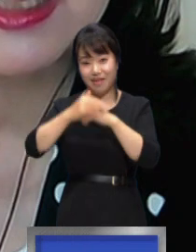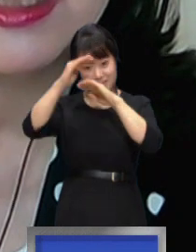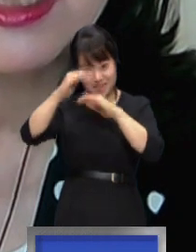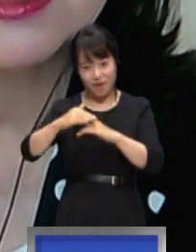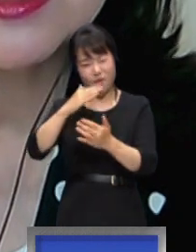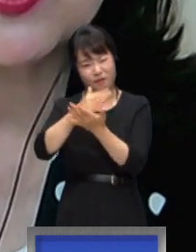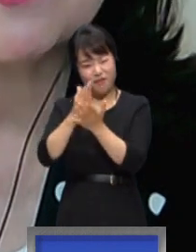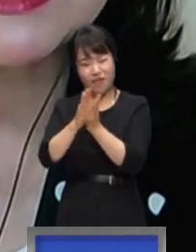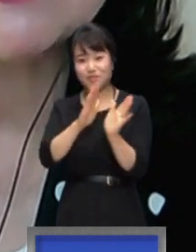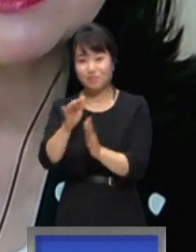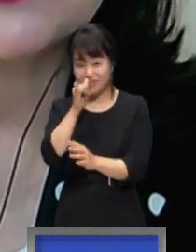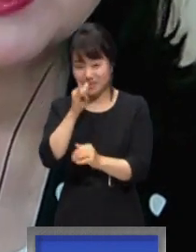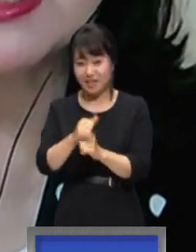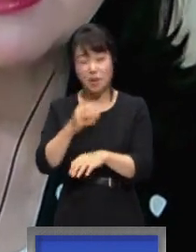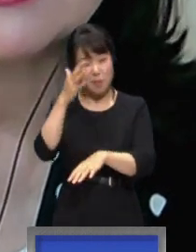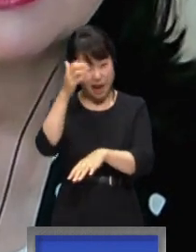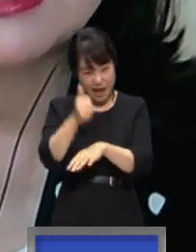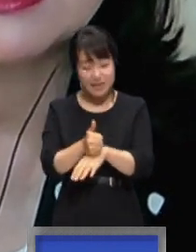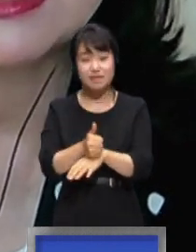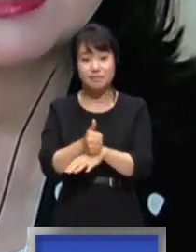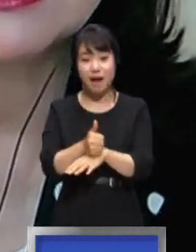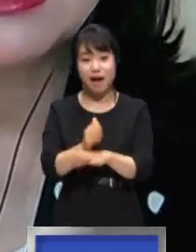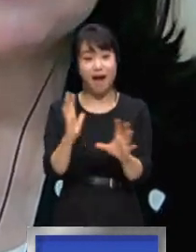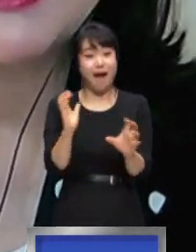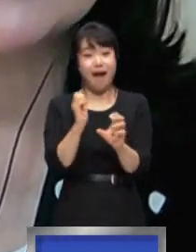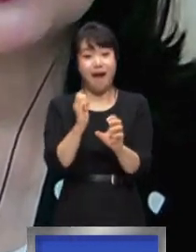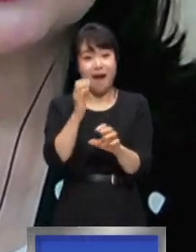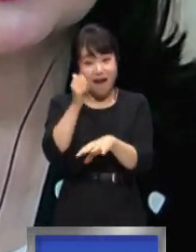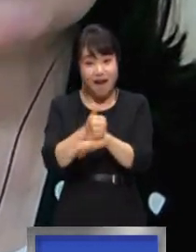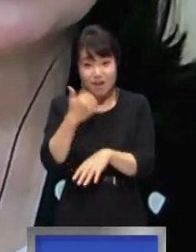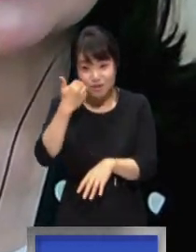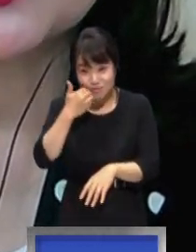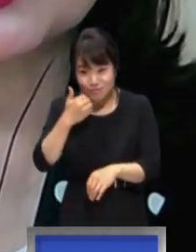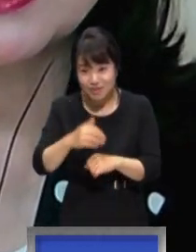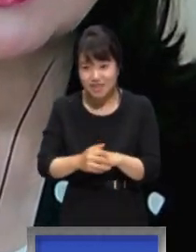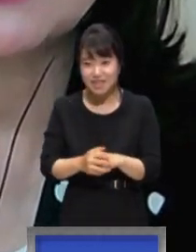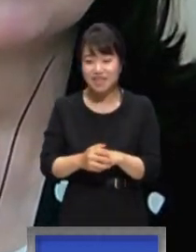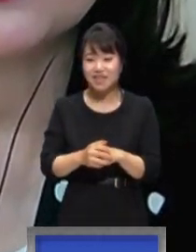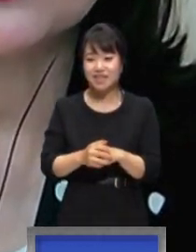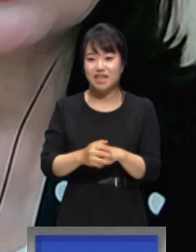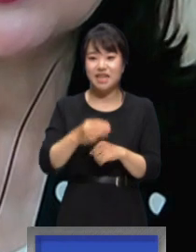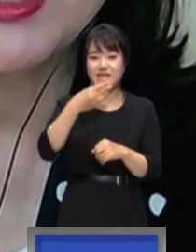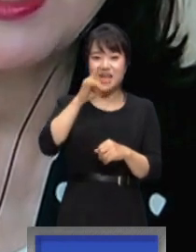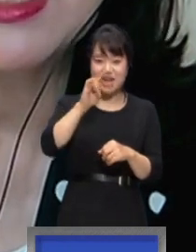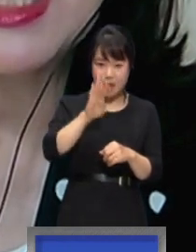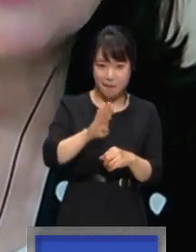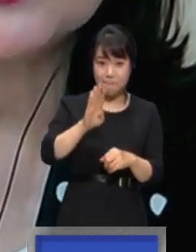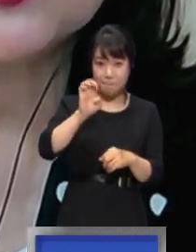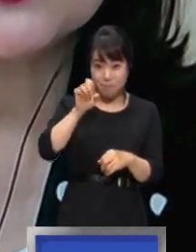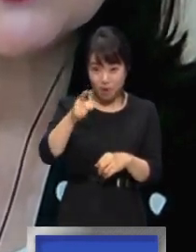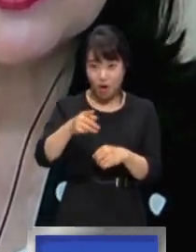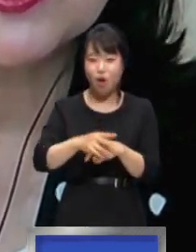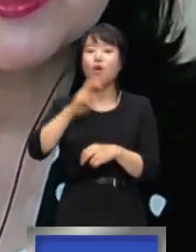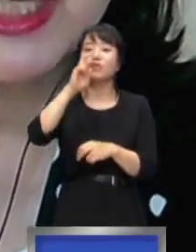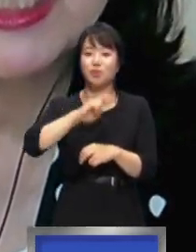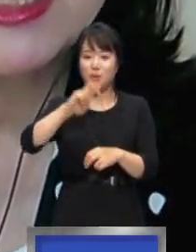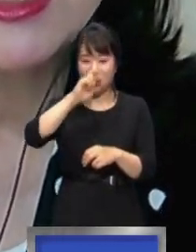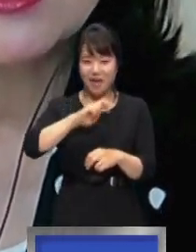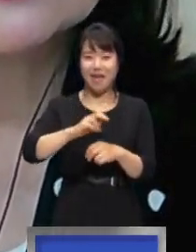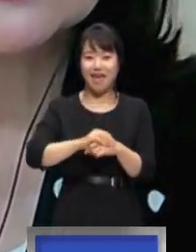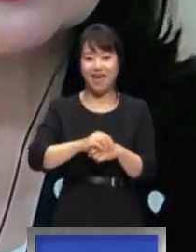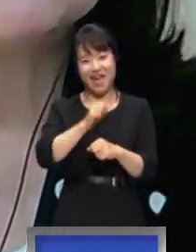공연했습니다. 그리고 마지막 피날레를 장식한 바리톤 김기종과 래퍼 오투의 합동 공연